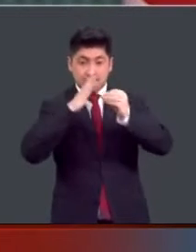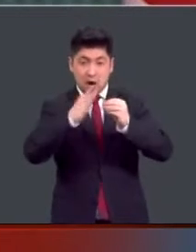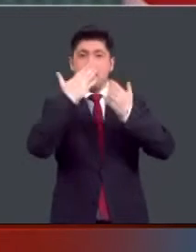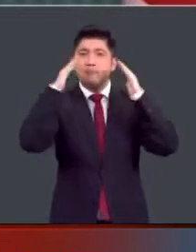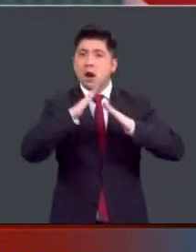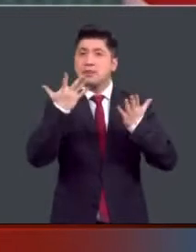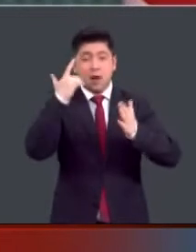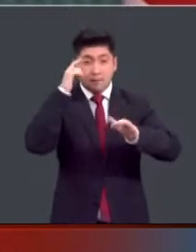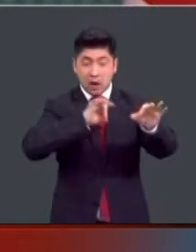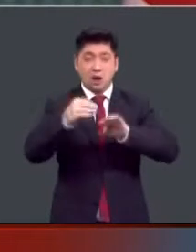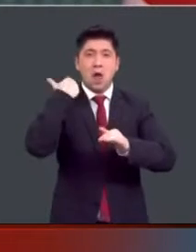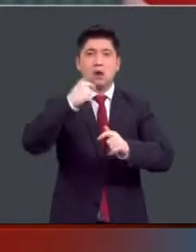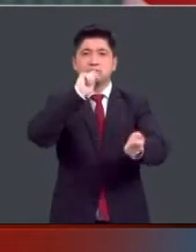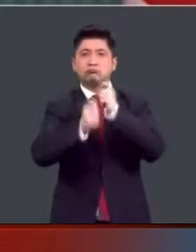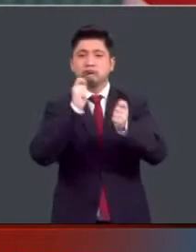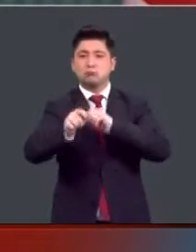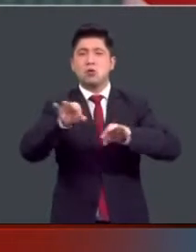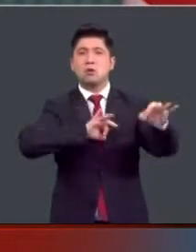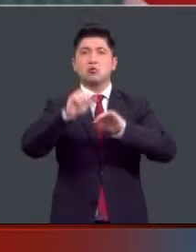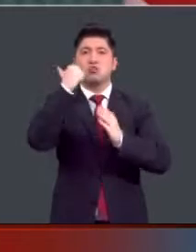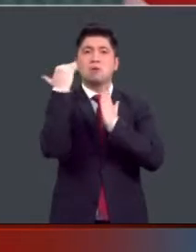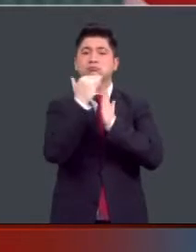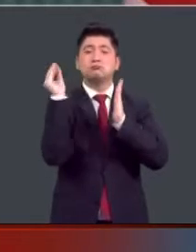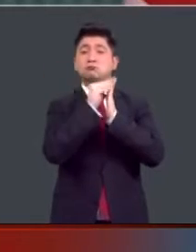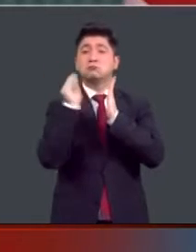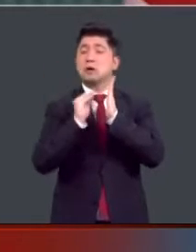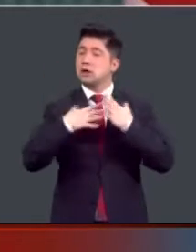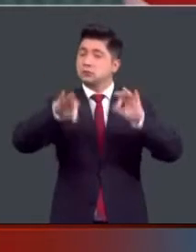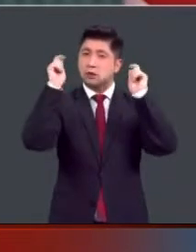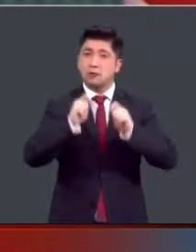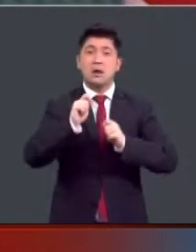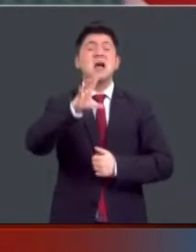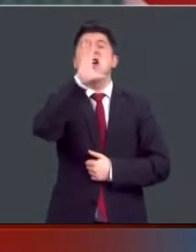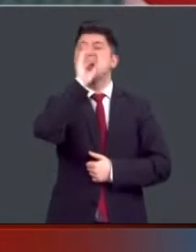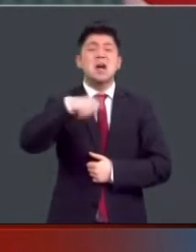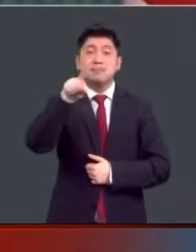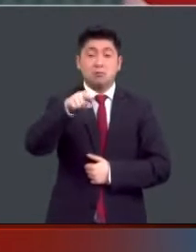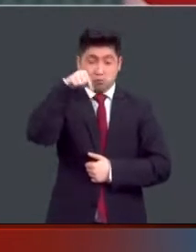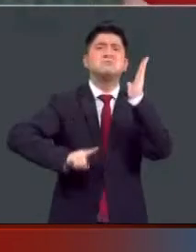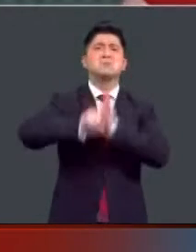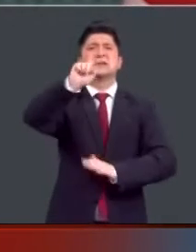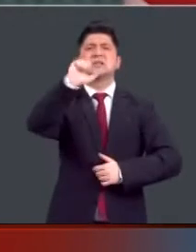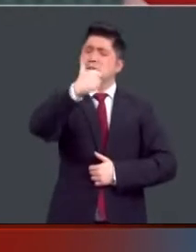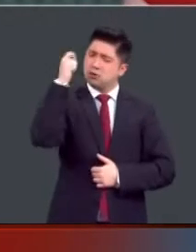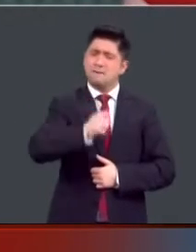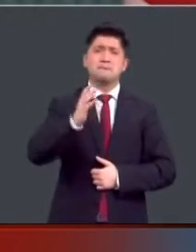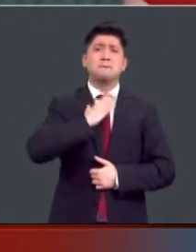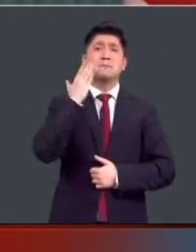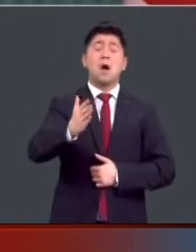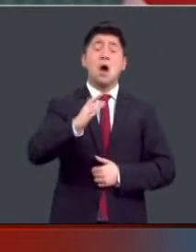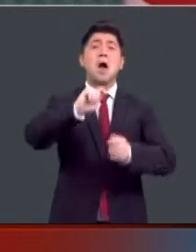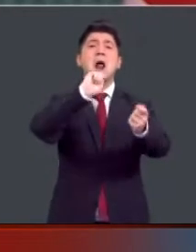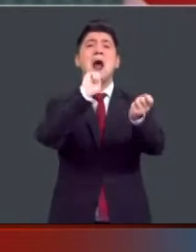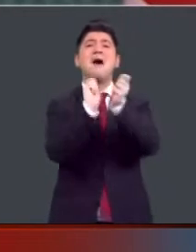yılının en büyük özelliğinin demokrasi ve ekonomide kesintisiz bir reform gündemine sahip olması olduğunu vurguladı tabi